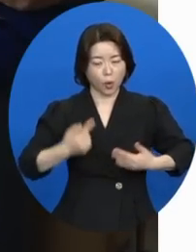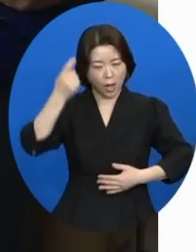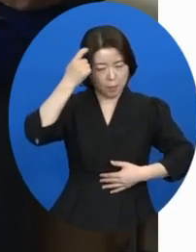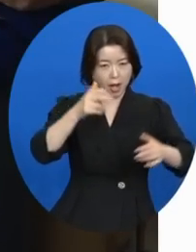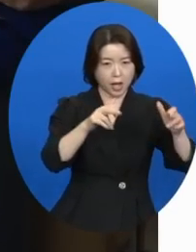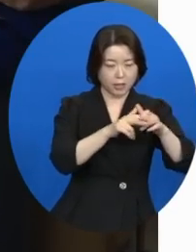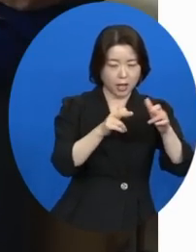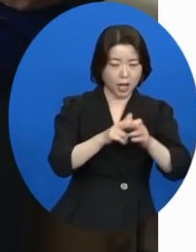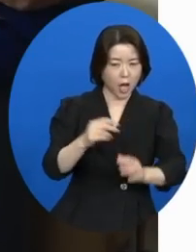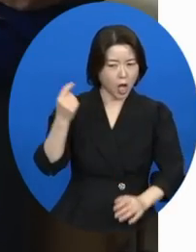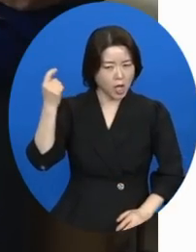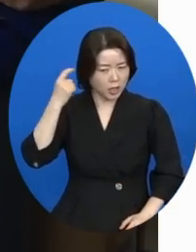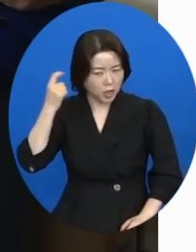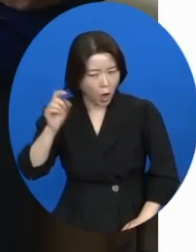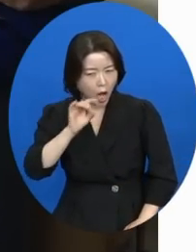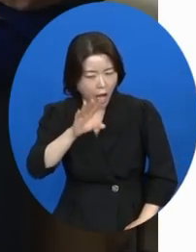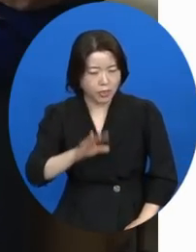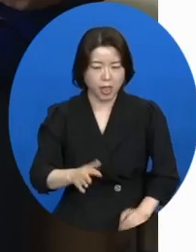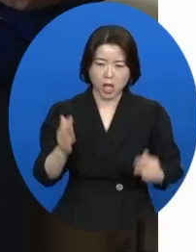청각정보조리장애와